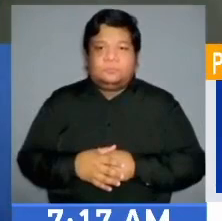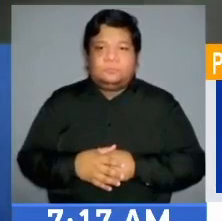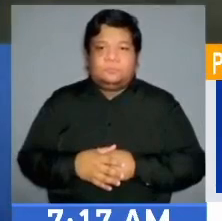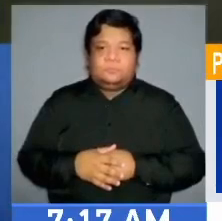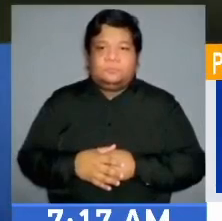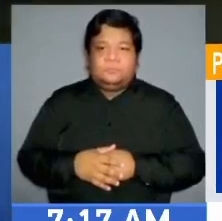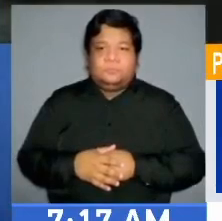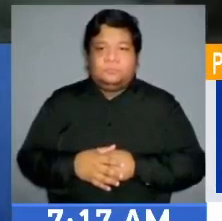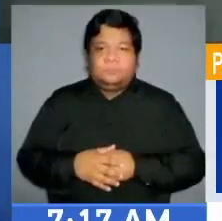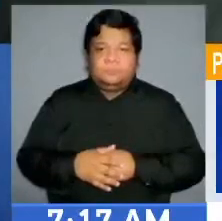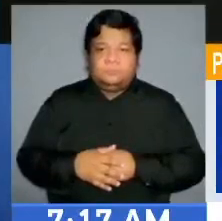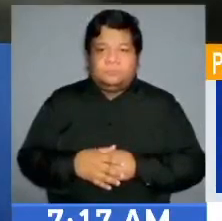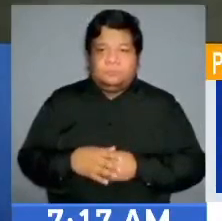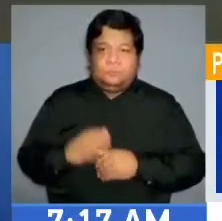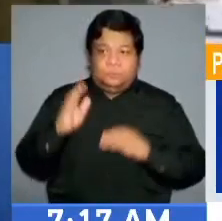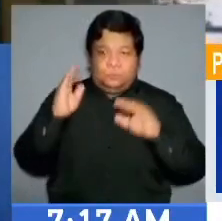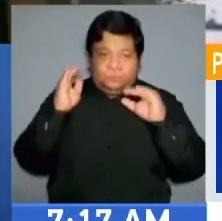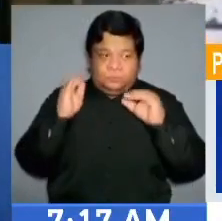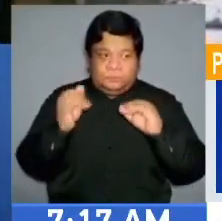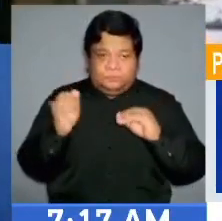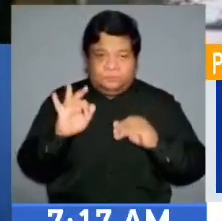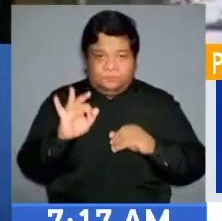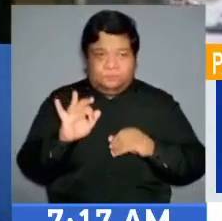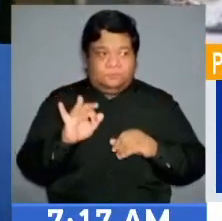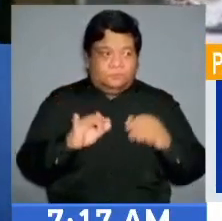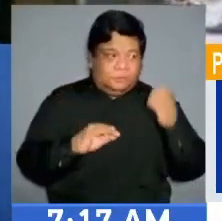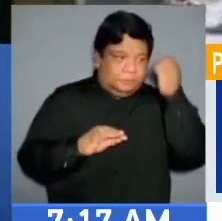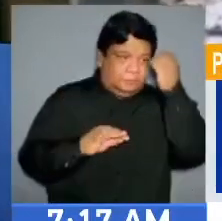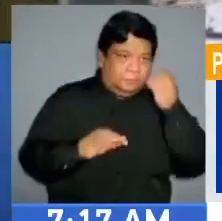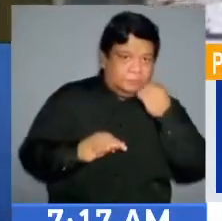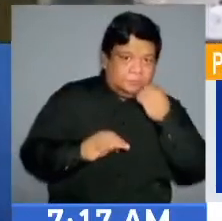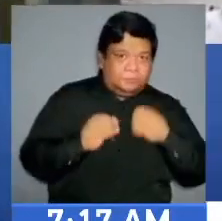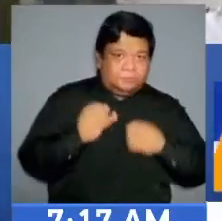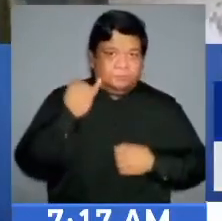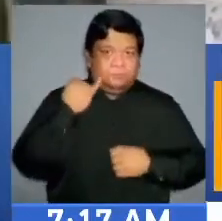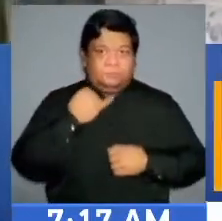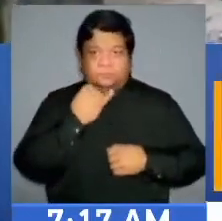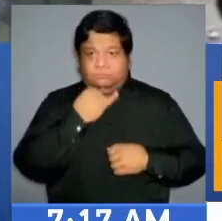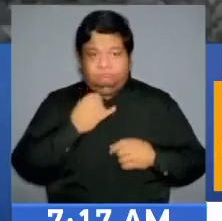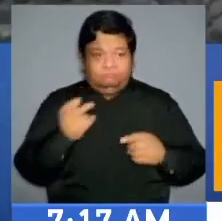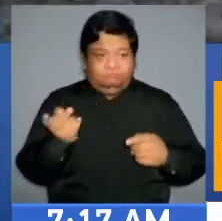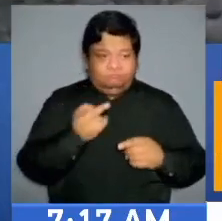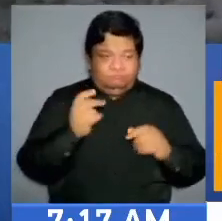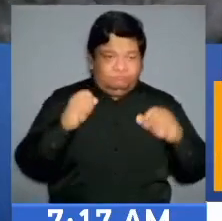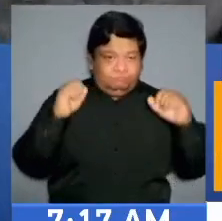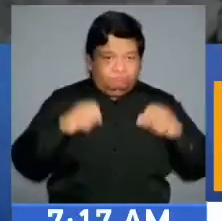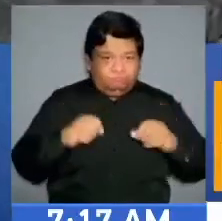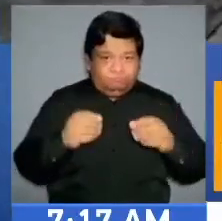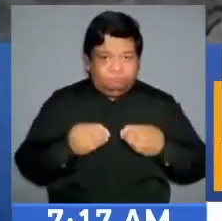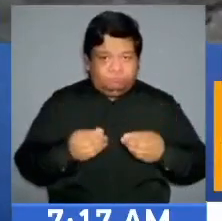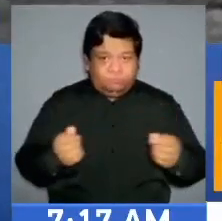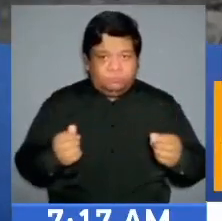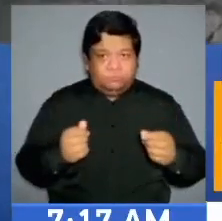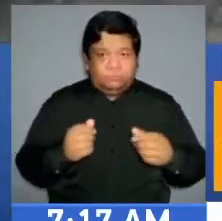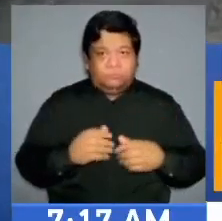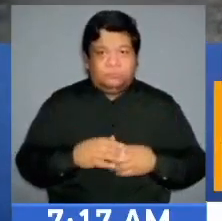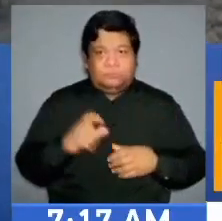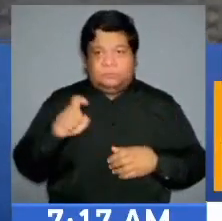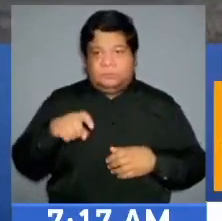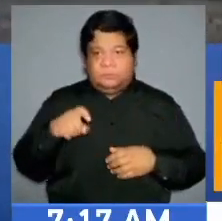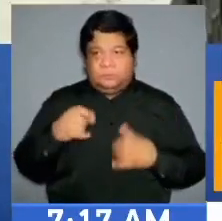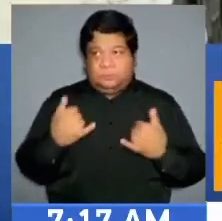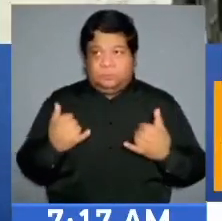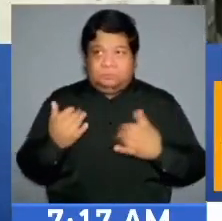merong paghihinto muna ng pagbabakbaka, no? Malaman natin before the end of the day today,